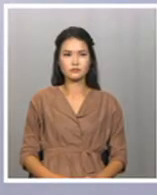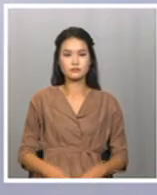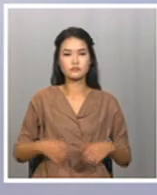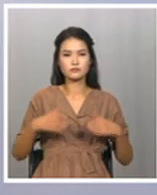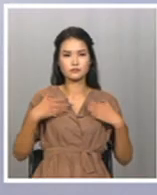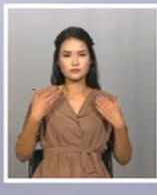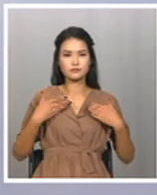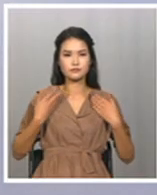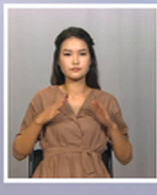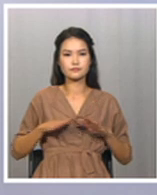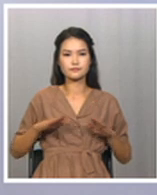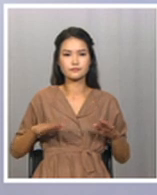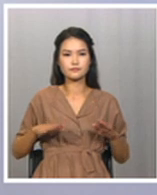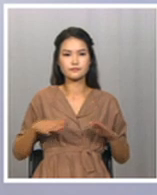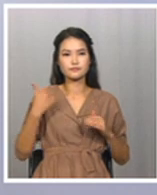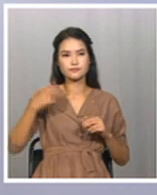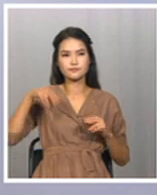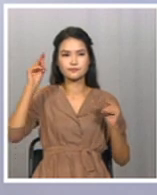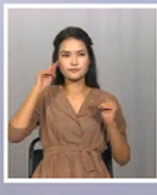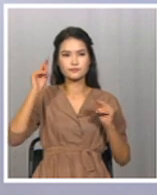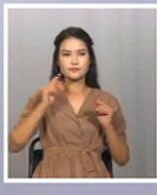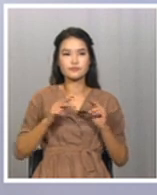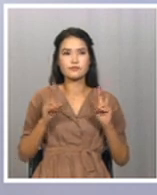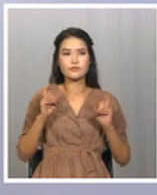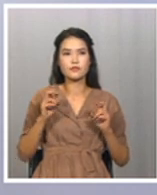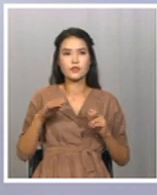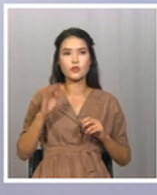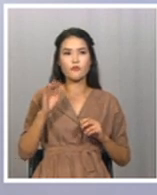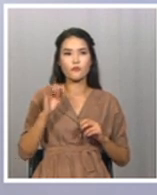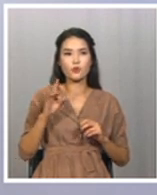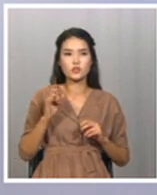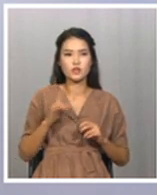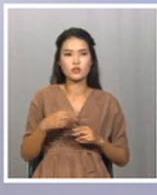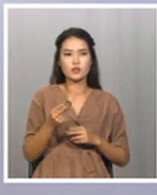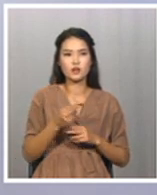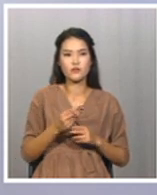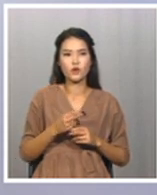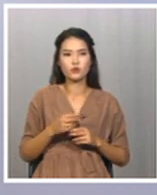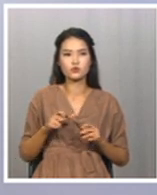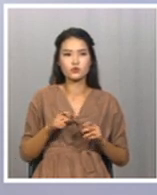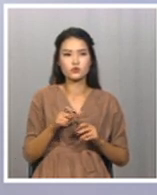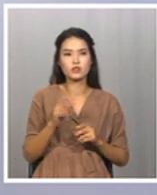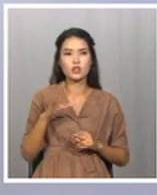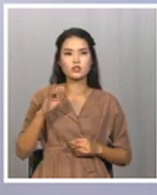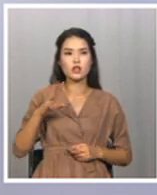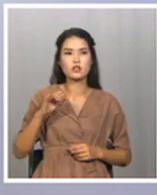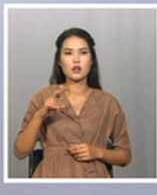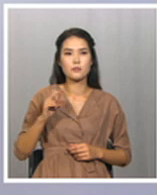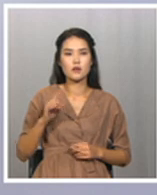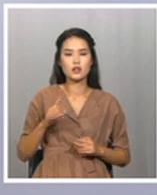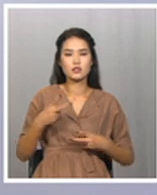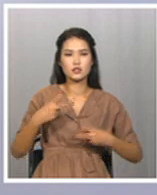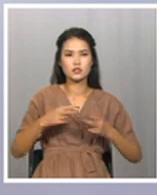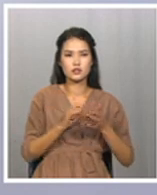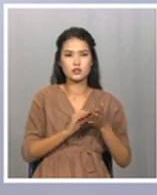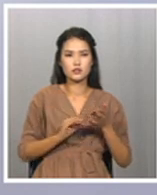Сәлеметсіздер ме оқушылар. Бүгінгі сабағымыздың тақырыбы функция графигіне жүргізілген жанаманың теңдеуі.